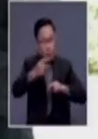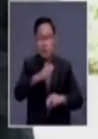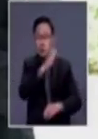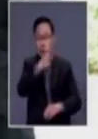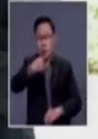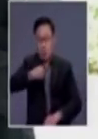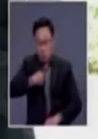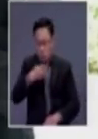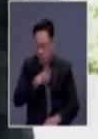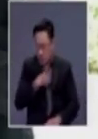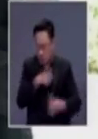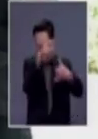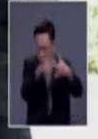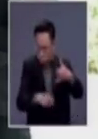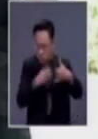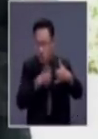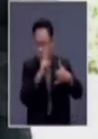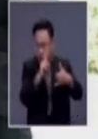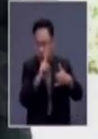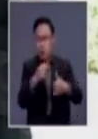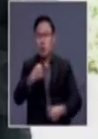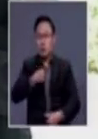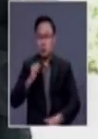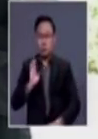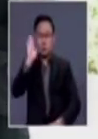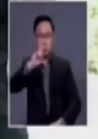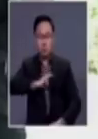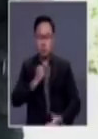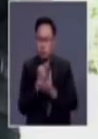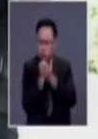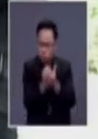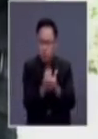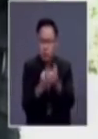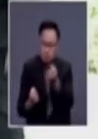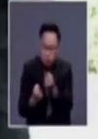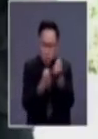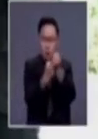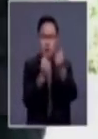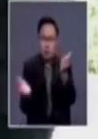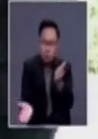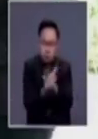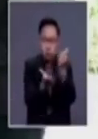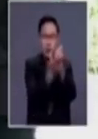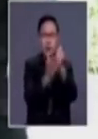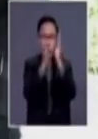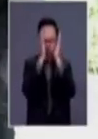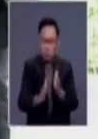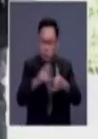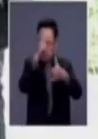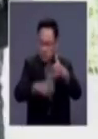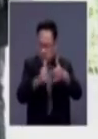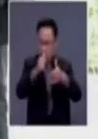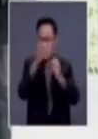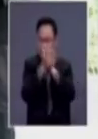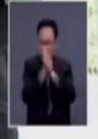ราจะทำอย่างไรในฐานะประชาชนในฐานะภาคเอกชนในการร่วมกันผลิตคนเก่งคนดีอันนี้เป็นความต่อเนื่อง2ประ